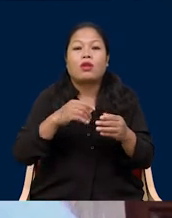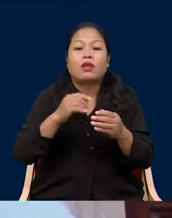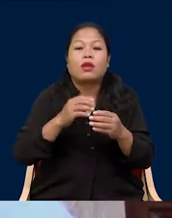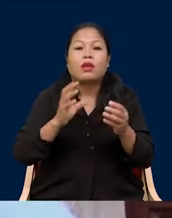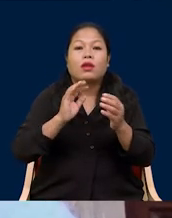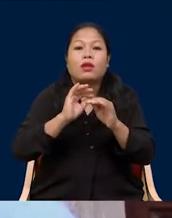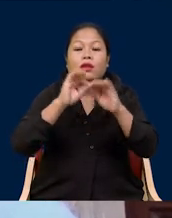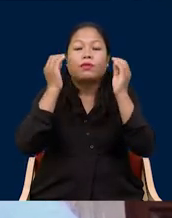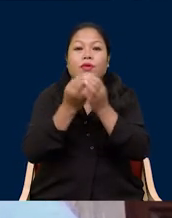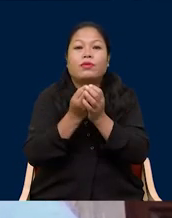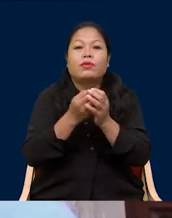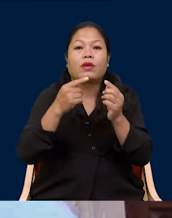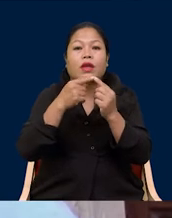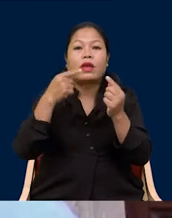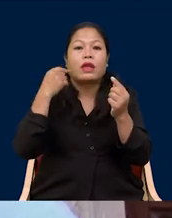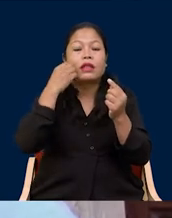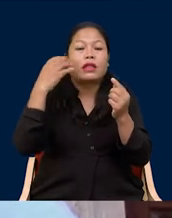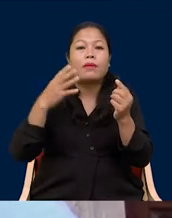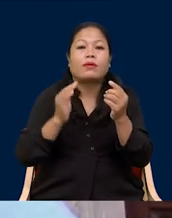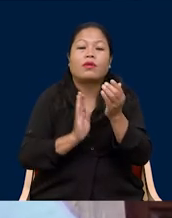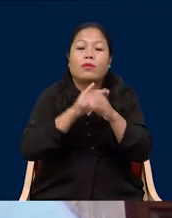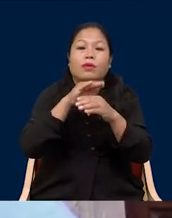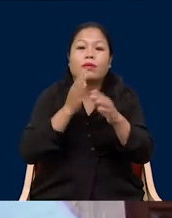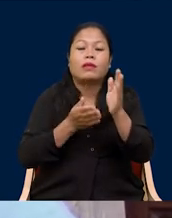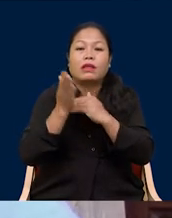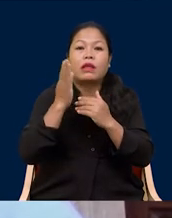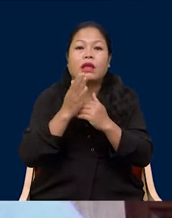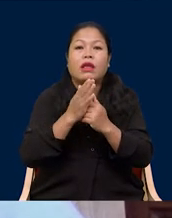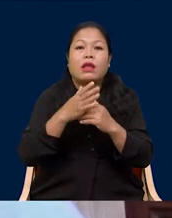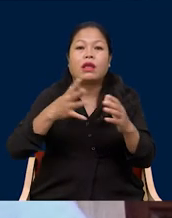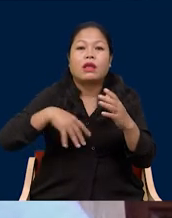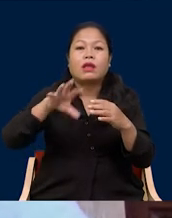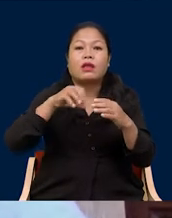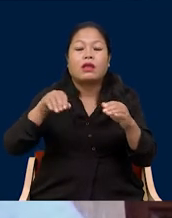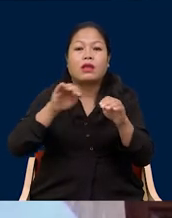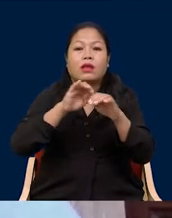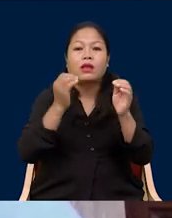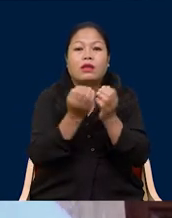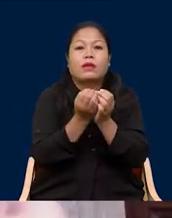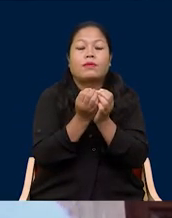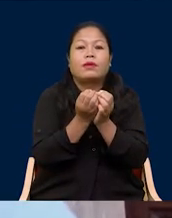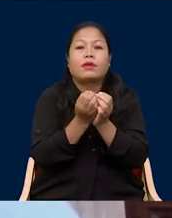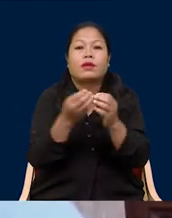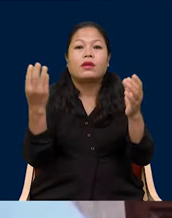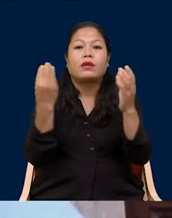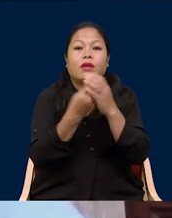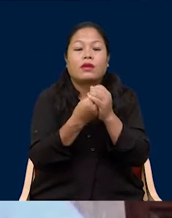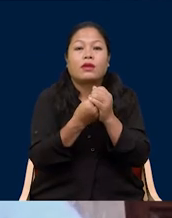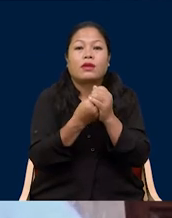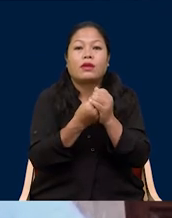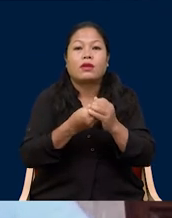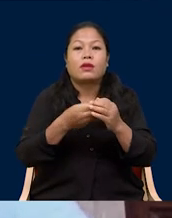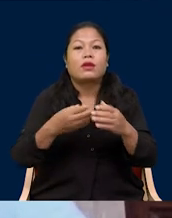चाहिँ पृथ्वीको तापक्रम चाहिँ बढाउँदै जाने हिसाबले चाहिँ गएको हुन्छ। त्यसले गर्दा हामी कम्बाइन्ड रूपमा अथवा सामूहिक रूपमा चाहिँ